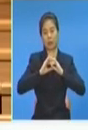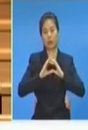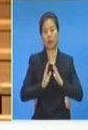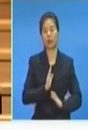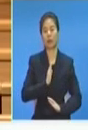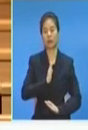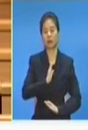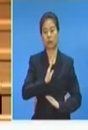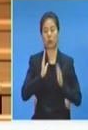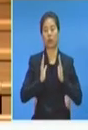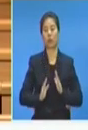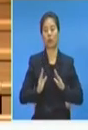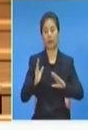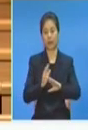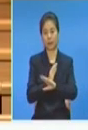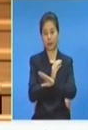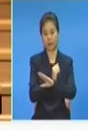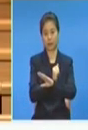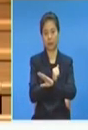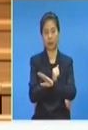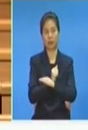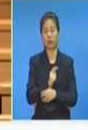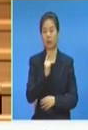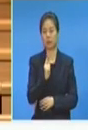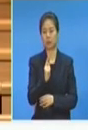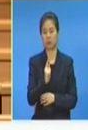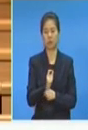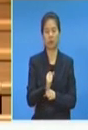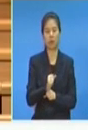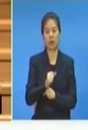นักการเมืองที่ทุจริตจะต้องไม่มีที่ยืน